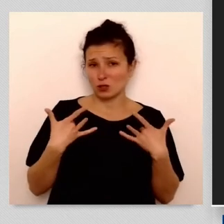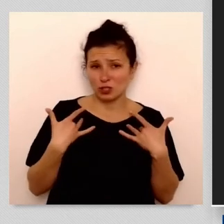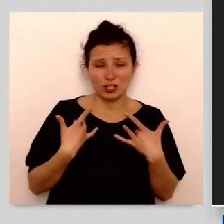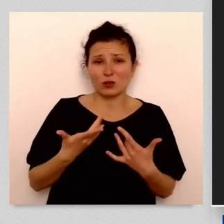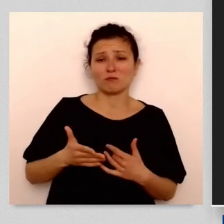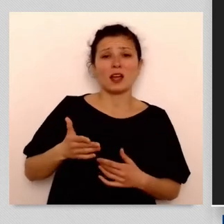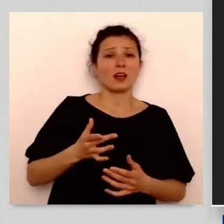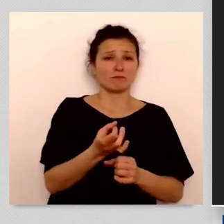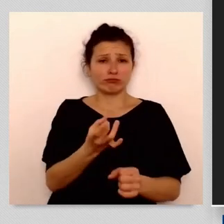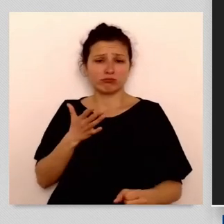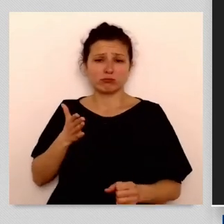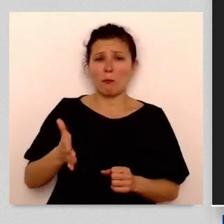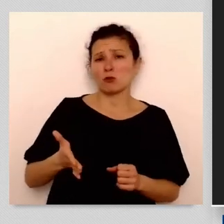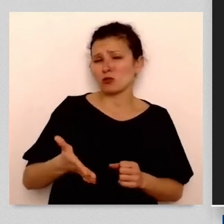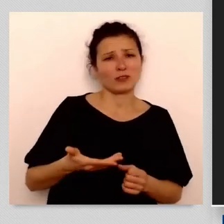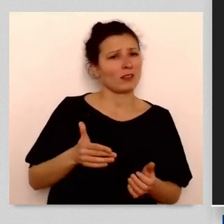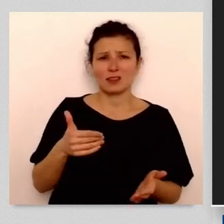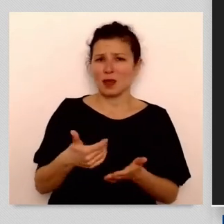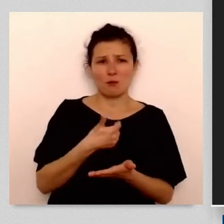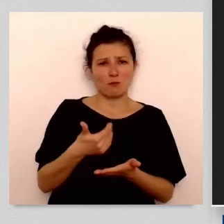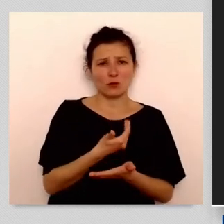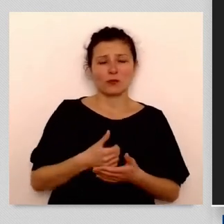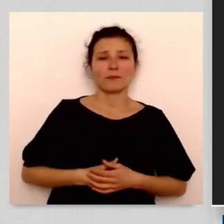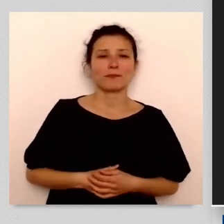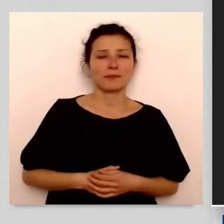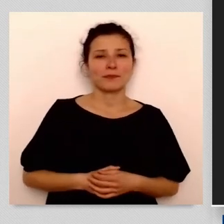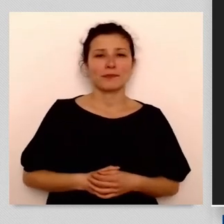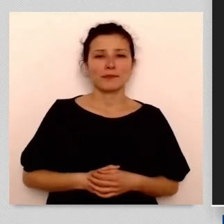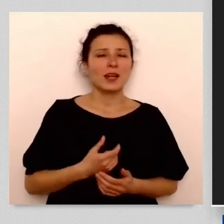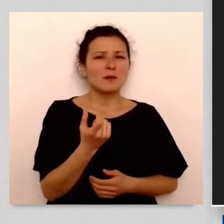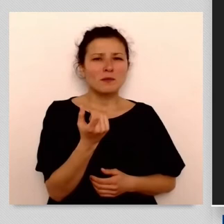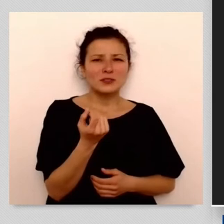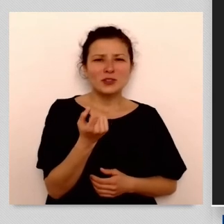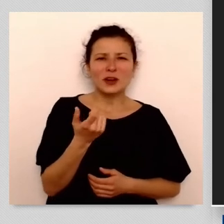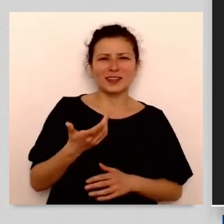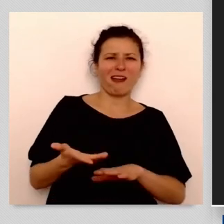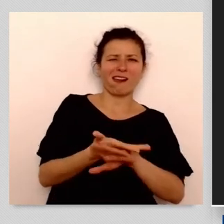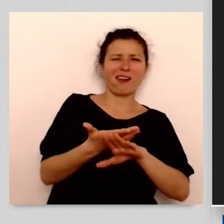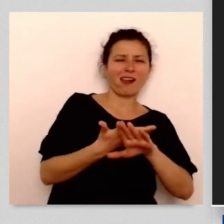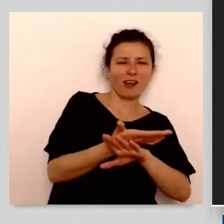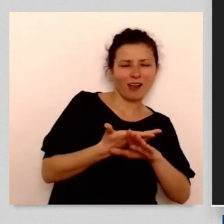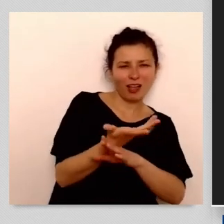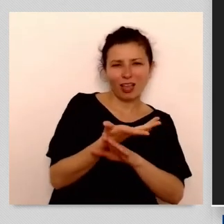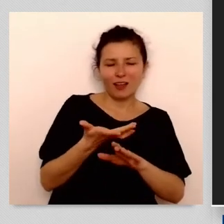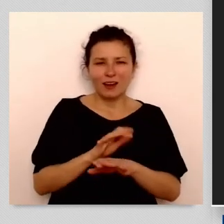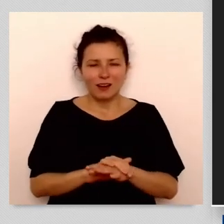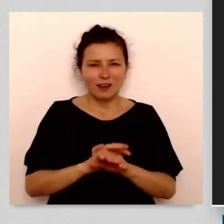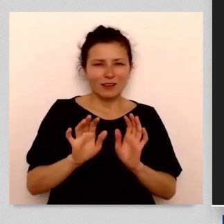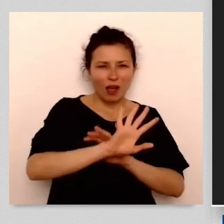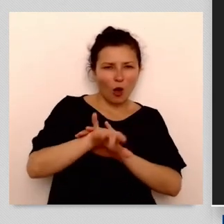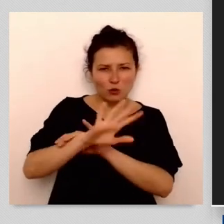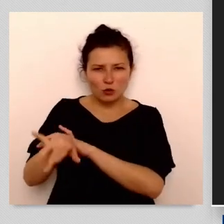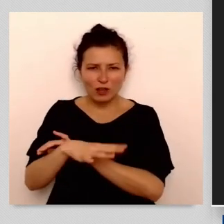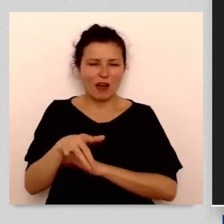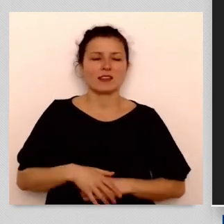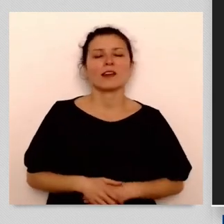pociągi nawet, tak? Bo to jest taka, to jest trochę greenwashing tak naprawdę. To znaczy nam, my się przesadzamy